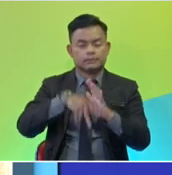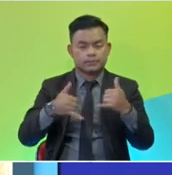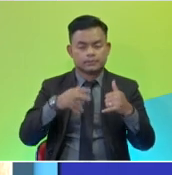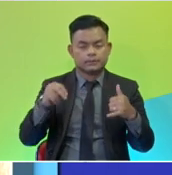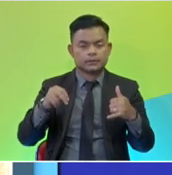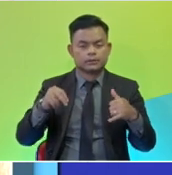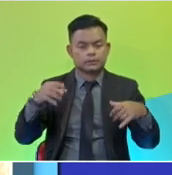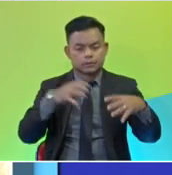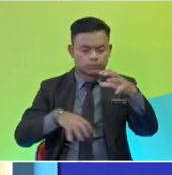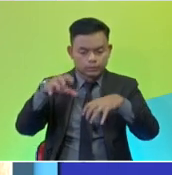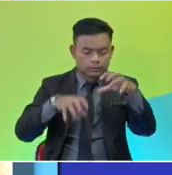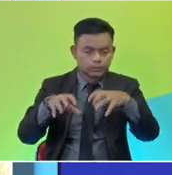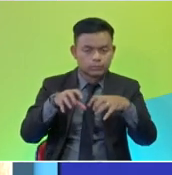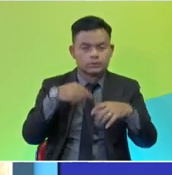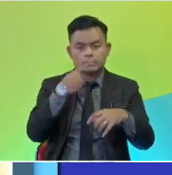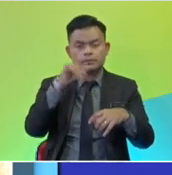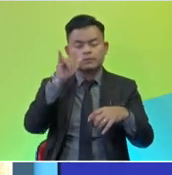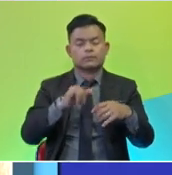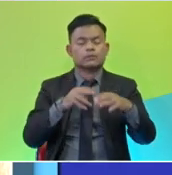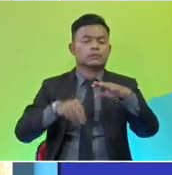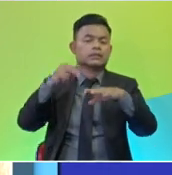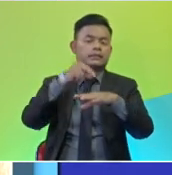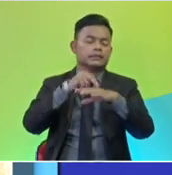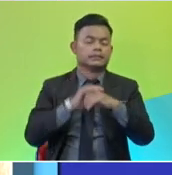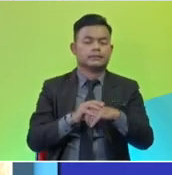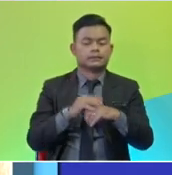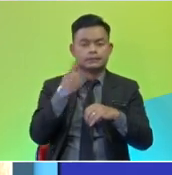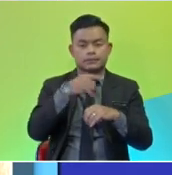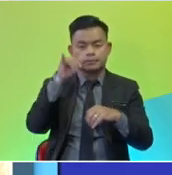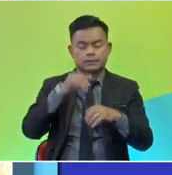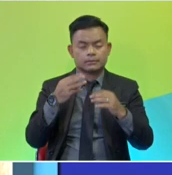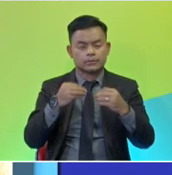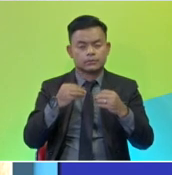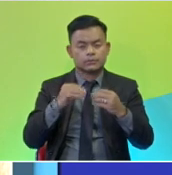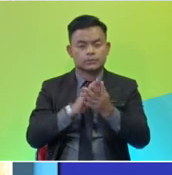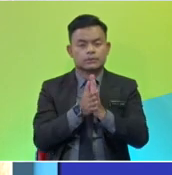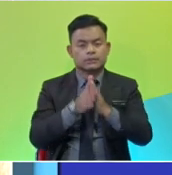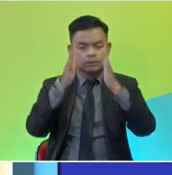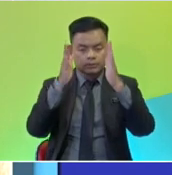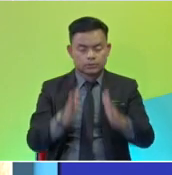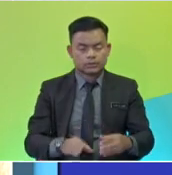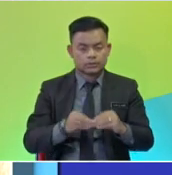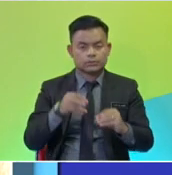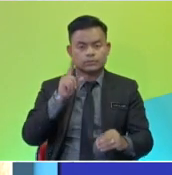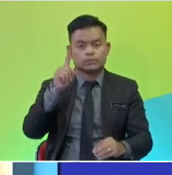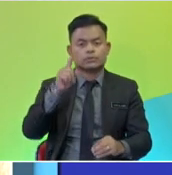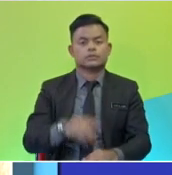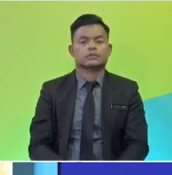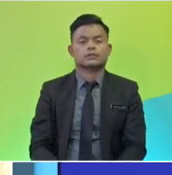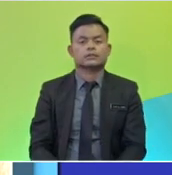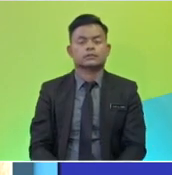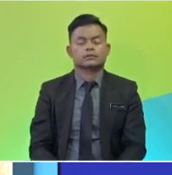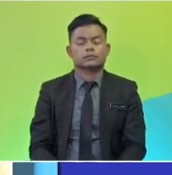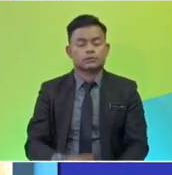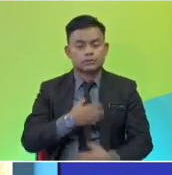perebutan nak siapa dulu nak naik Siapa dulu nak jadi orang nombor satu untuk turun daripada gelongso itu turun Ah